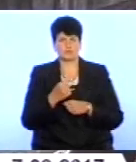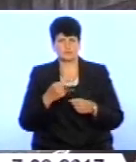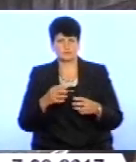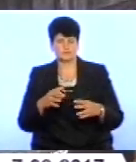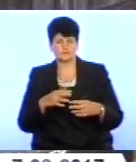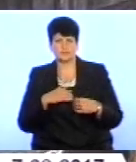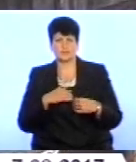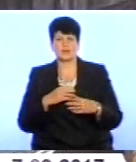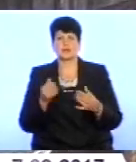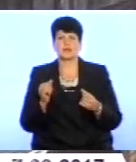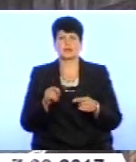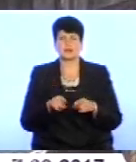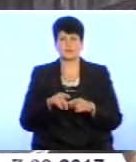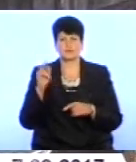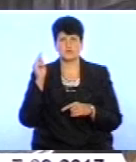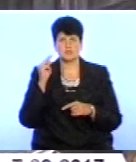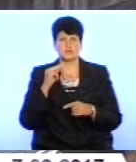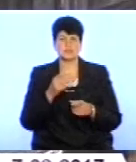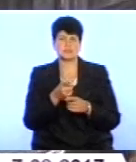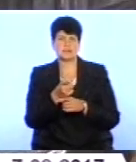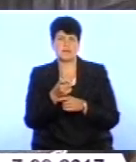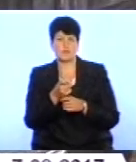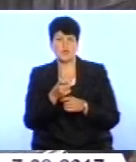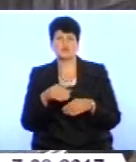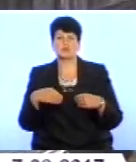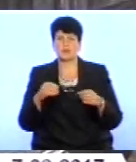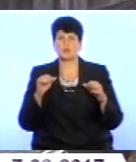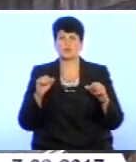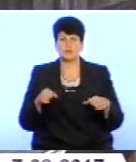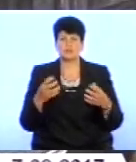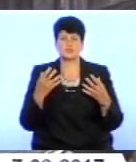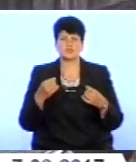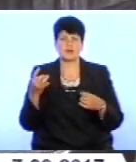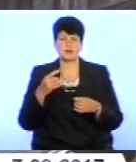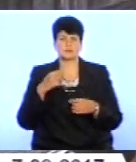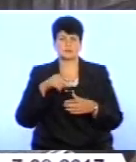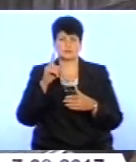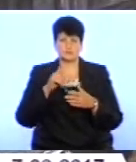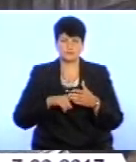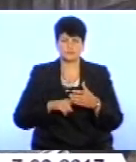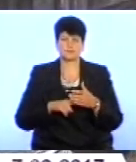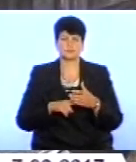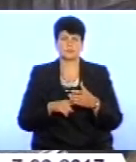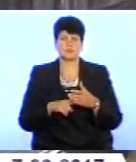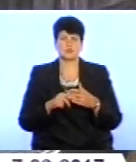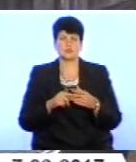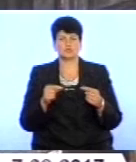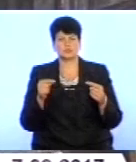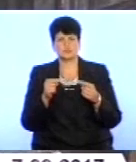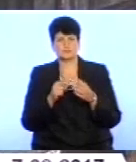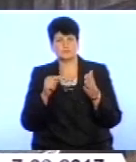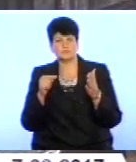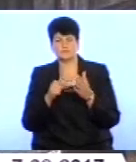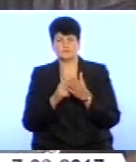а також оволоділи вогневою стрільбою, що дало можливість ще раз досвідчитись, переконатися, чи влучні, чи вправні